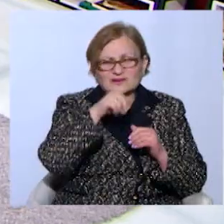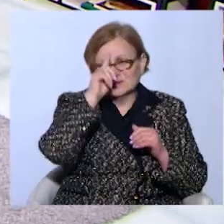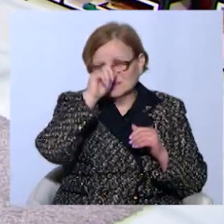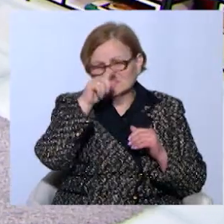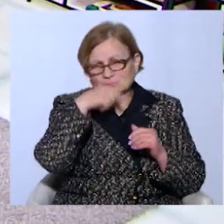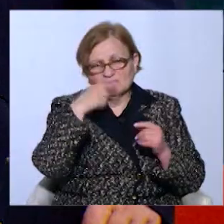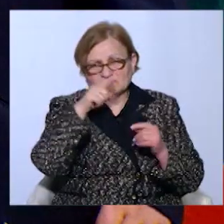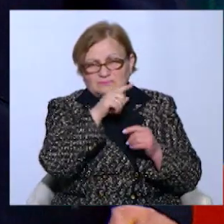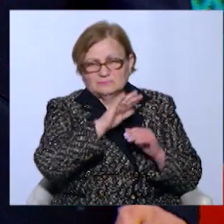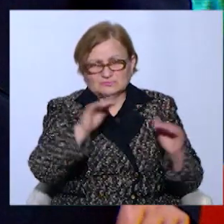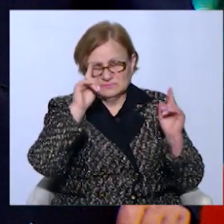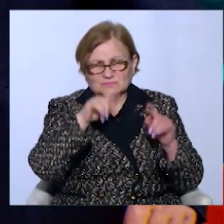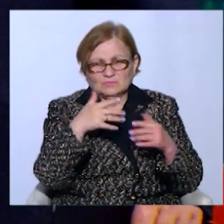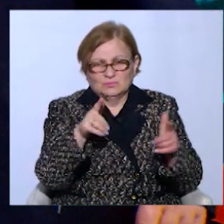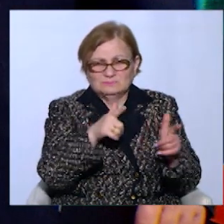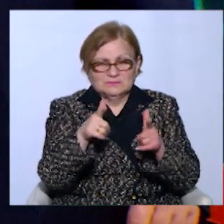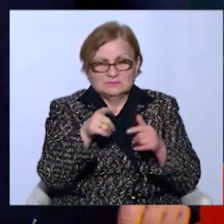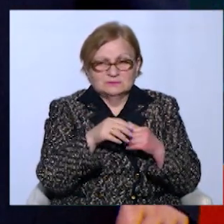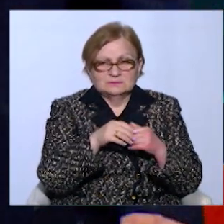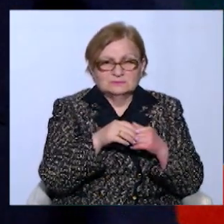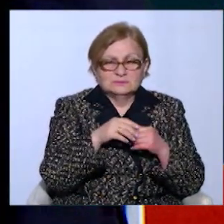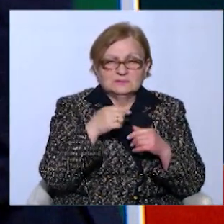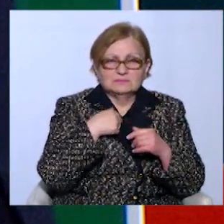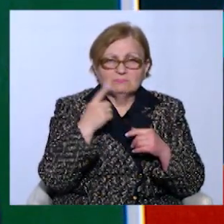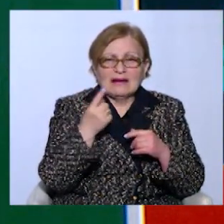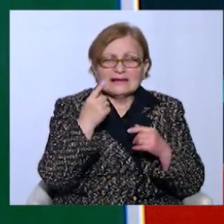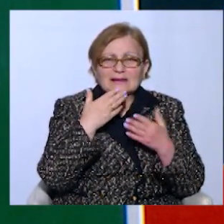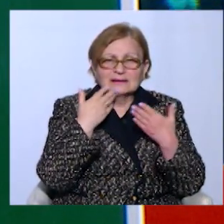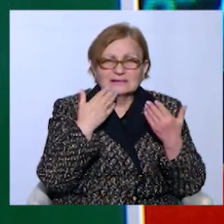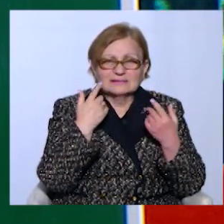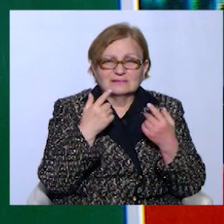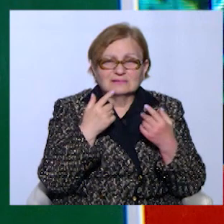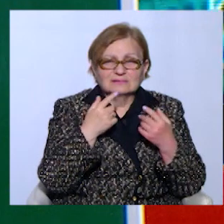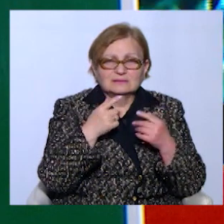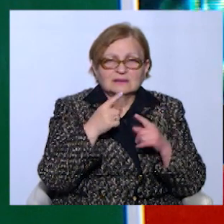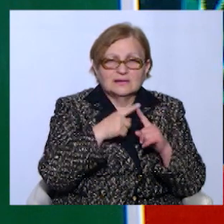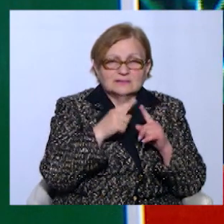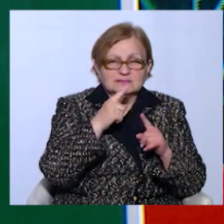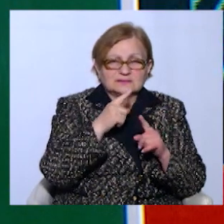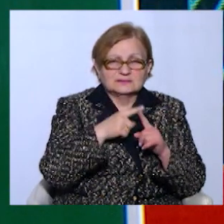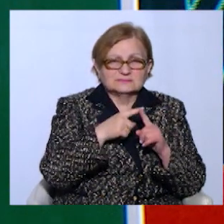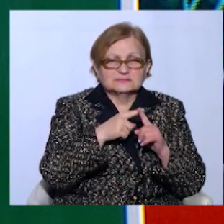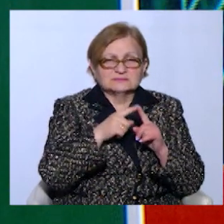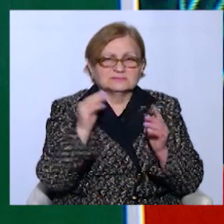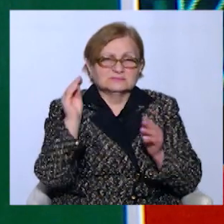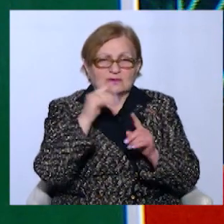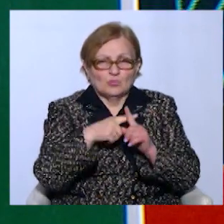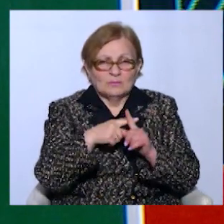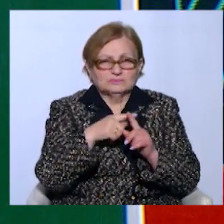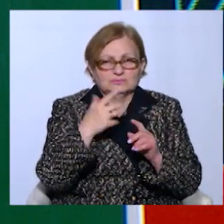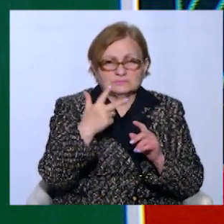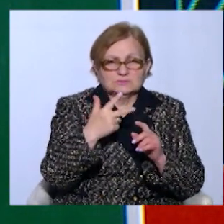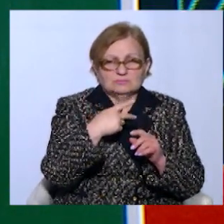კიდევაც. მაგრამ მე ჩავწერეთ მარტივ განტოლებას. X დამატებული 3 უდრის